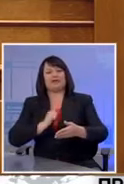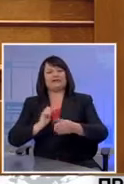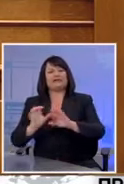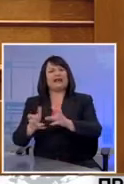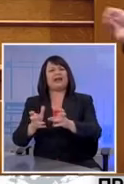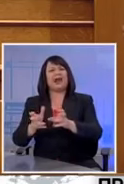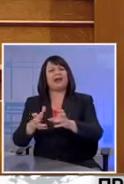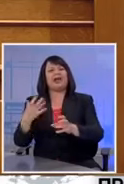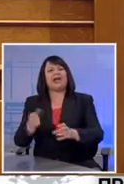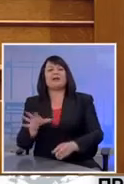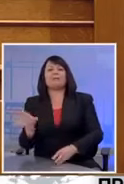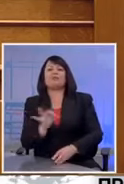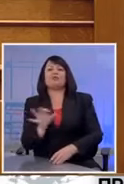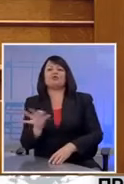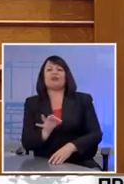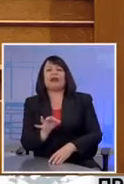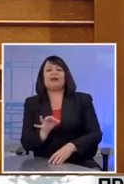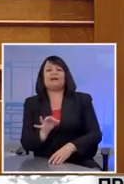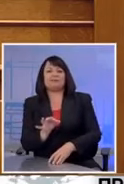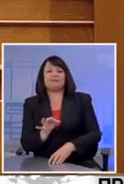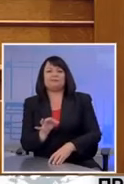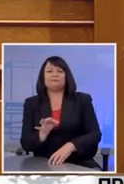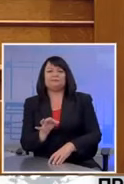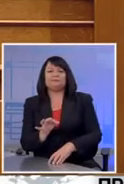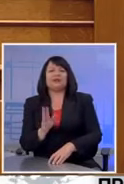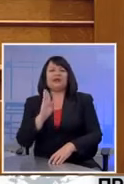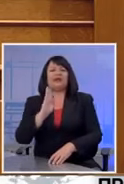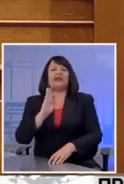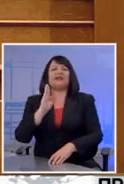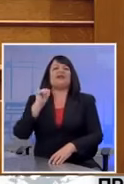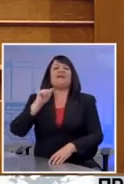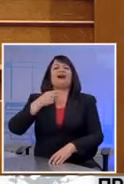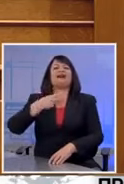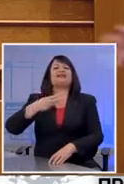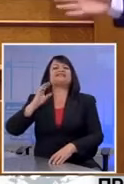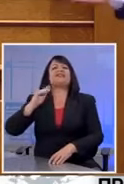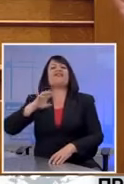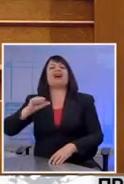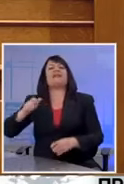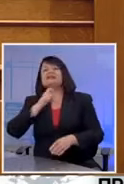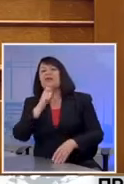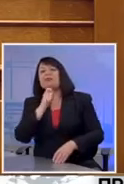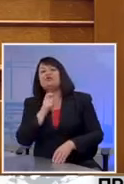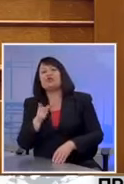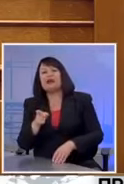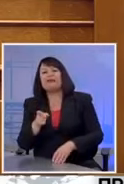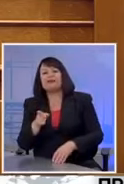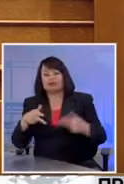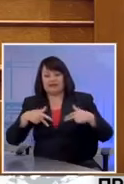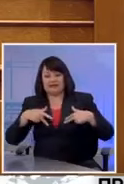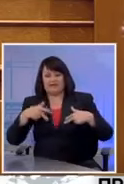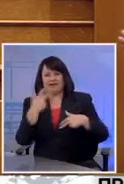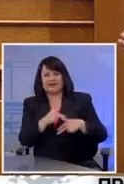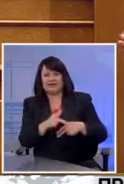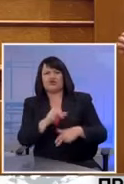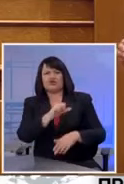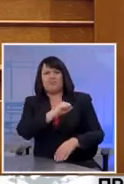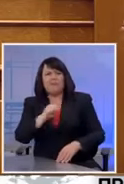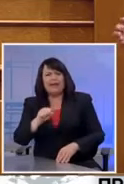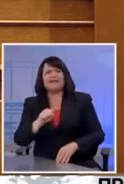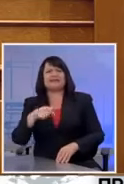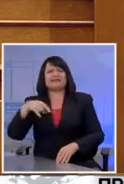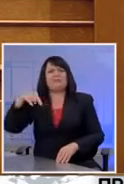ο οποίος έχει προσλάβει τον κύριο Βαξεβάνη σε περίοπτη θέση. Όλη σας η κυβέρνηση, ο κύριος Πύρδης, ο